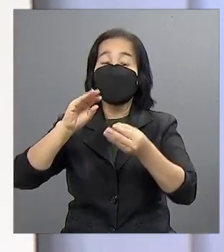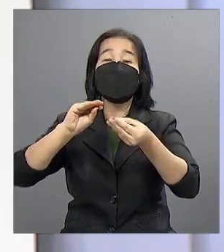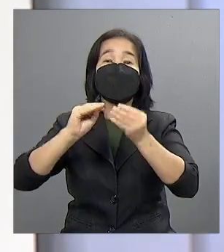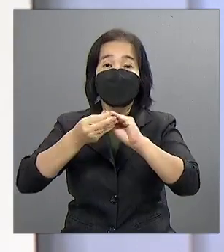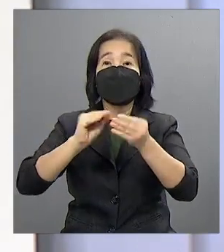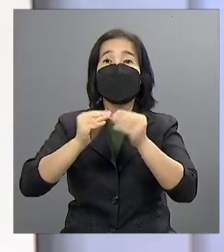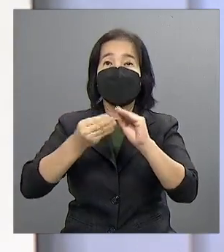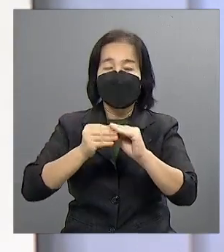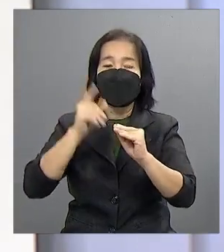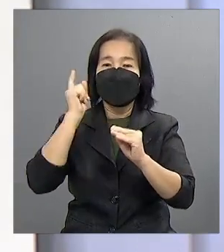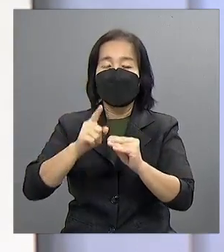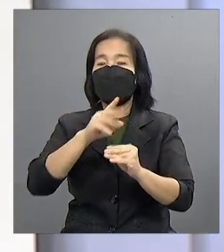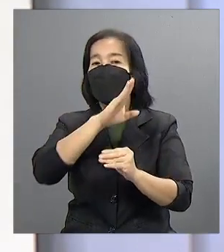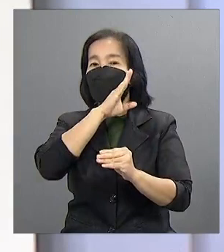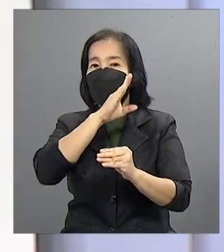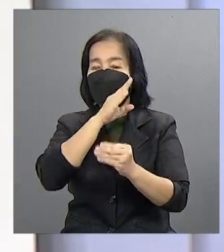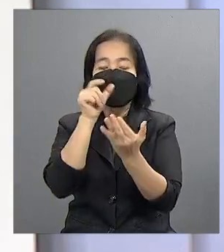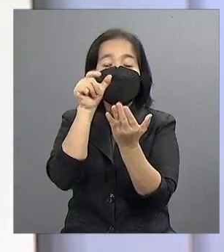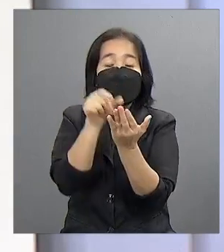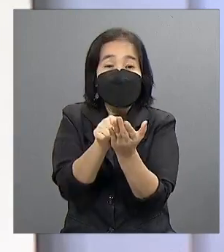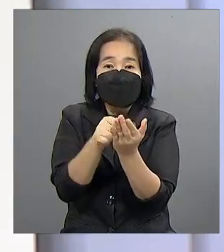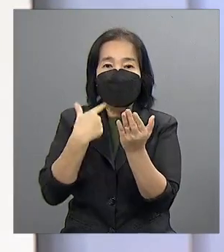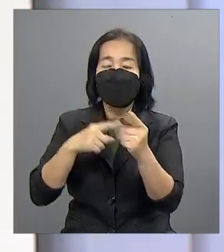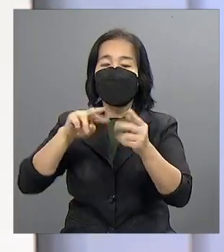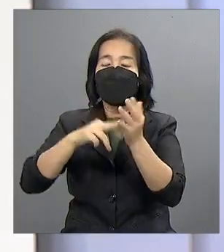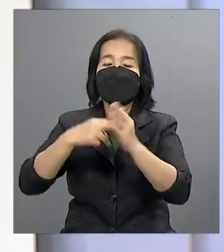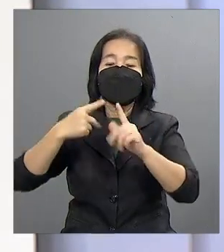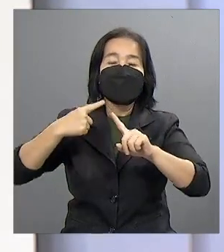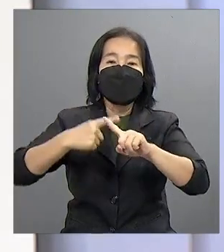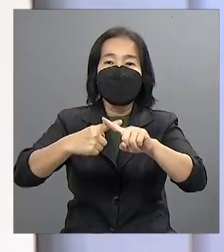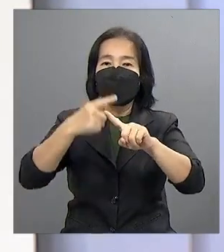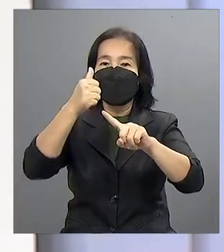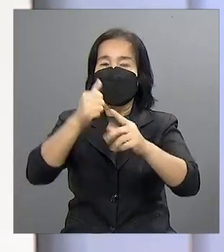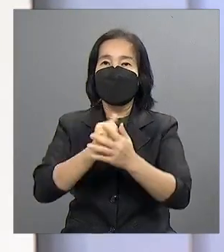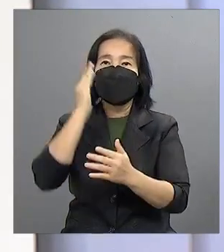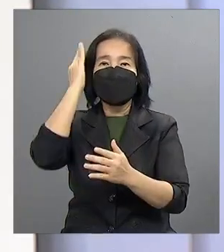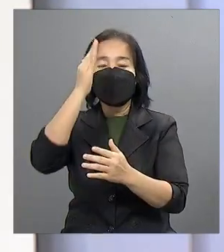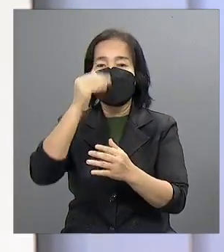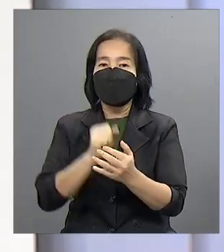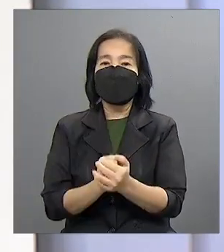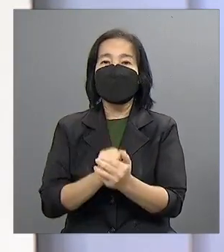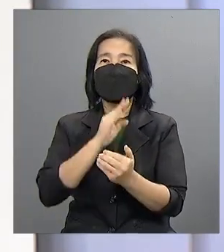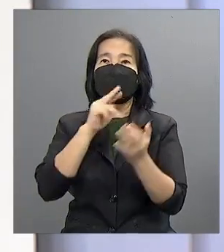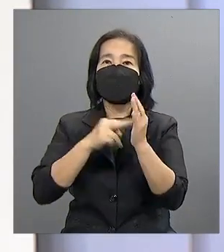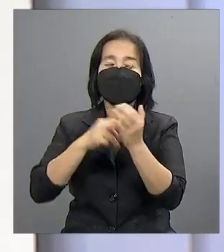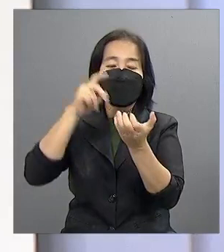ป็นสแปม แล้วก็เป็นสแปมบล็อกเข้าไปได้เลยนะครับคุณผู้ชมมีหลักจำง่ายๆก็คือไม่คลิกไม่กรอก